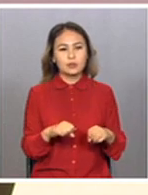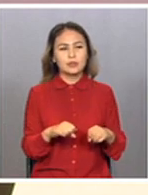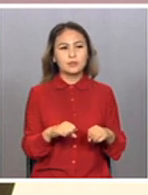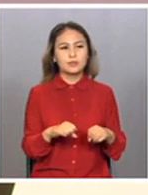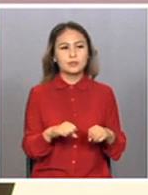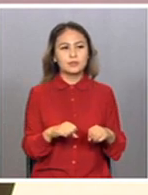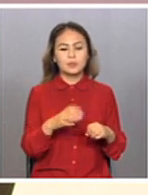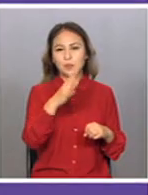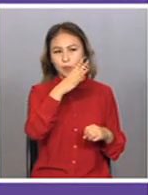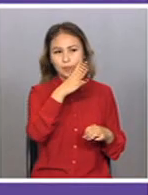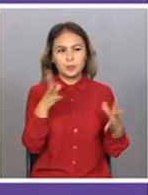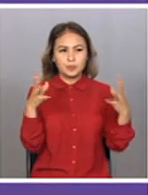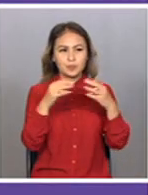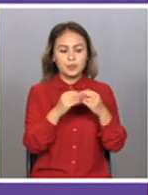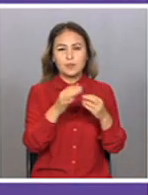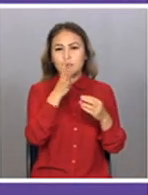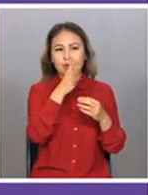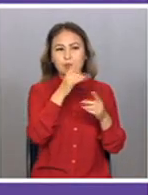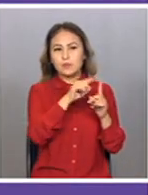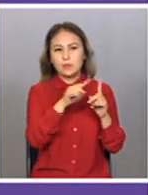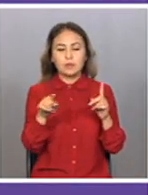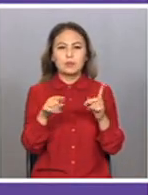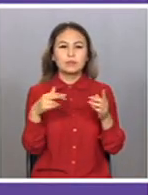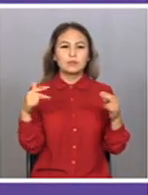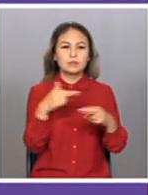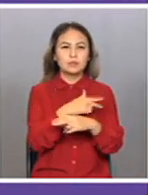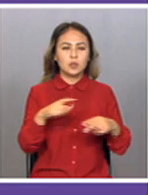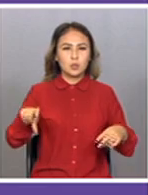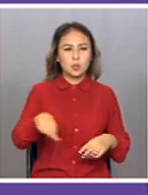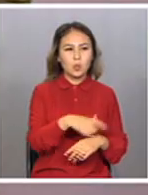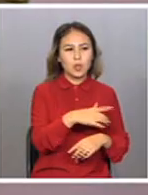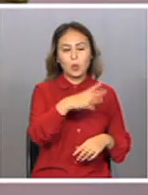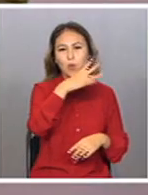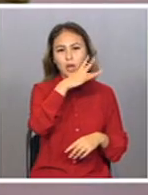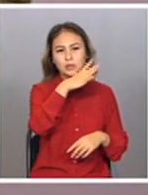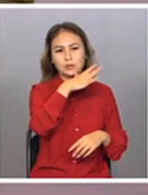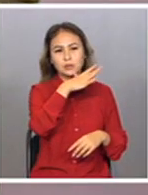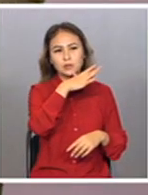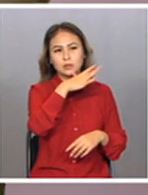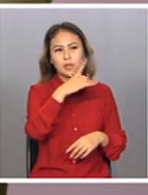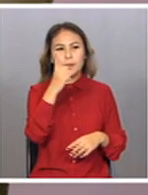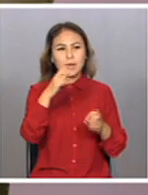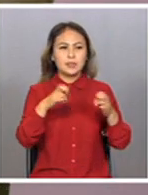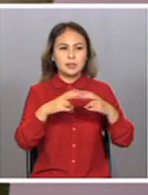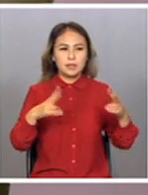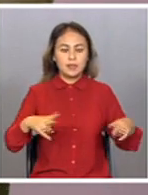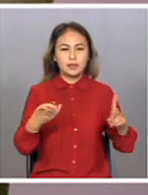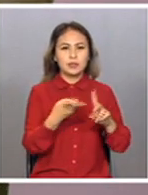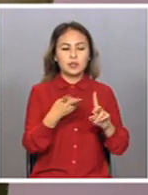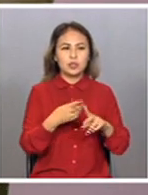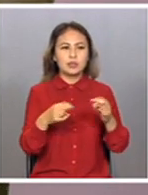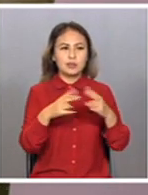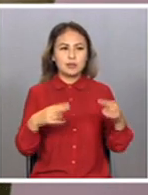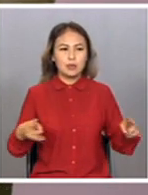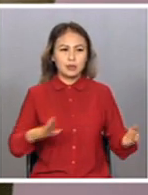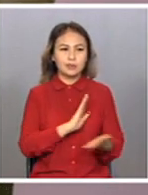Жылдамдық – уақыт бірлігі аралығында жүріп өткен жол. Уақыт – бір нысаннан екінші нысанға